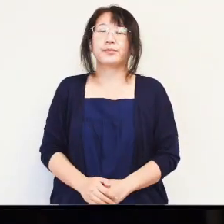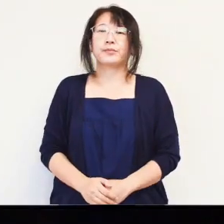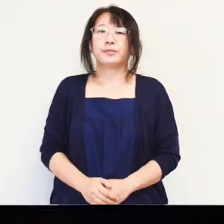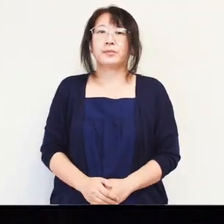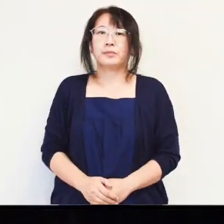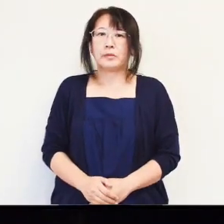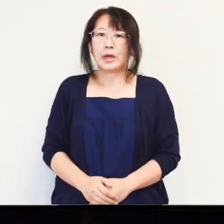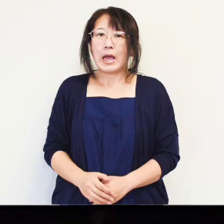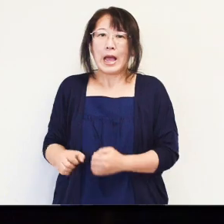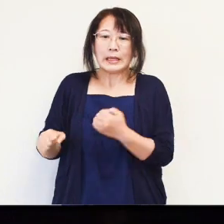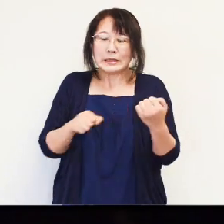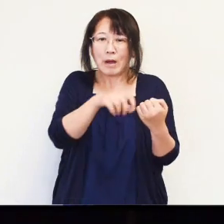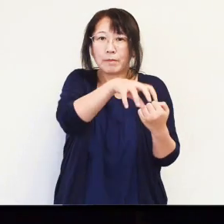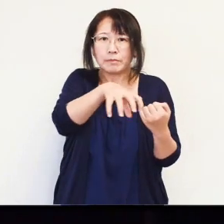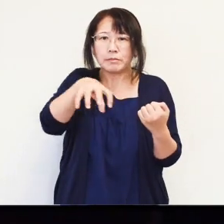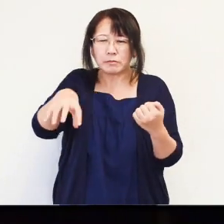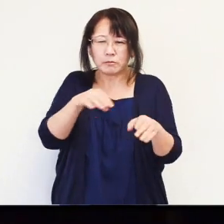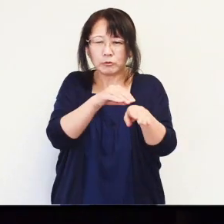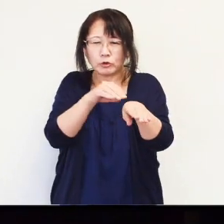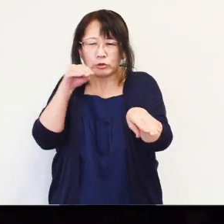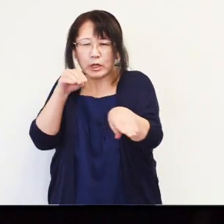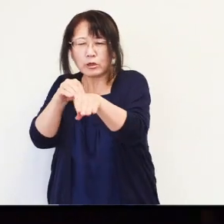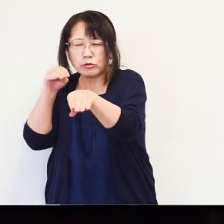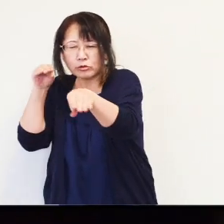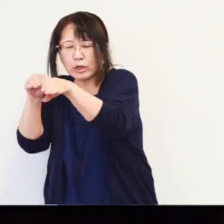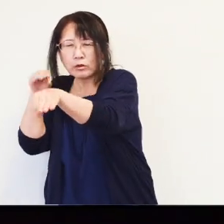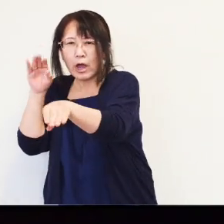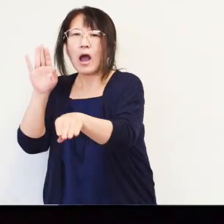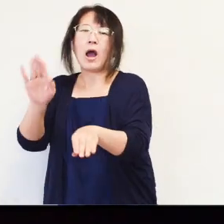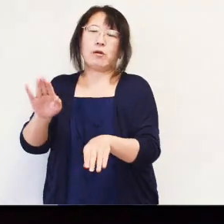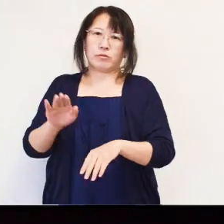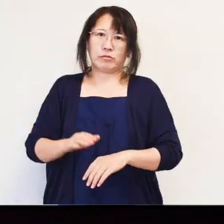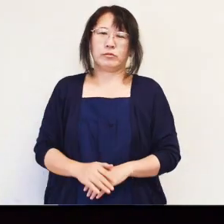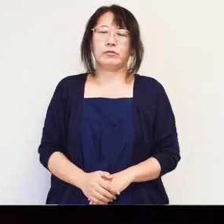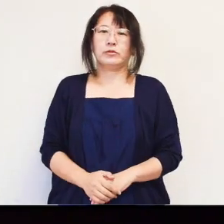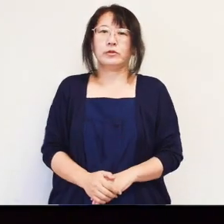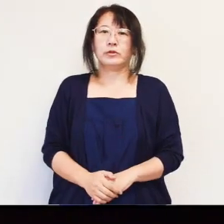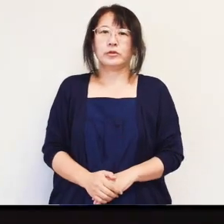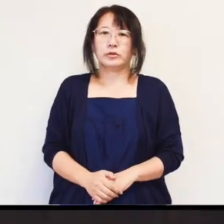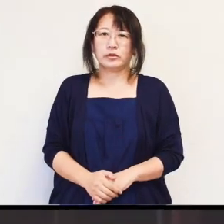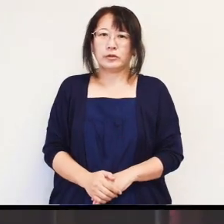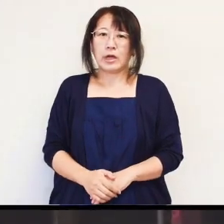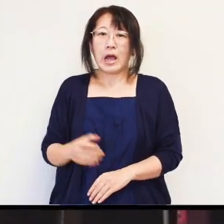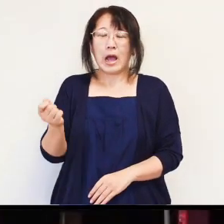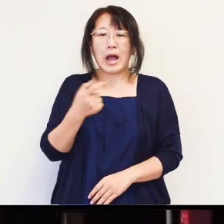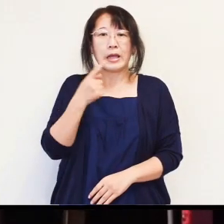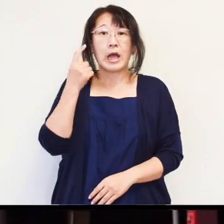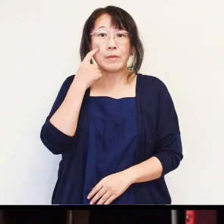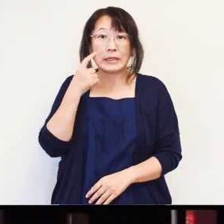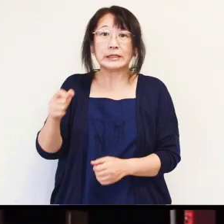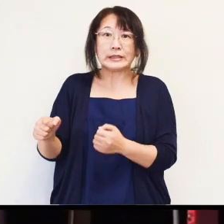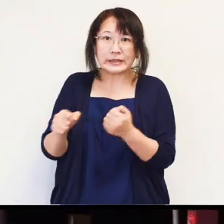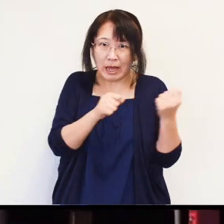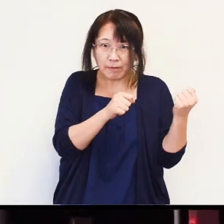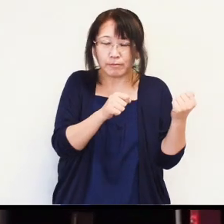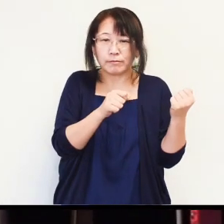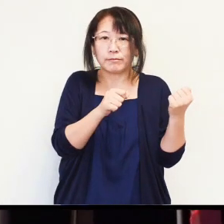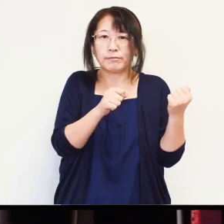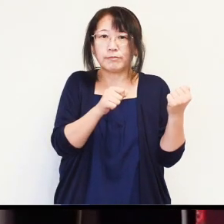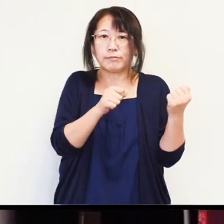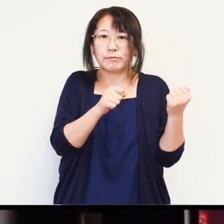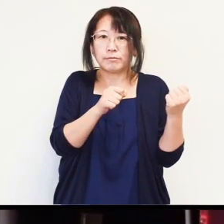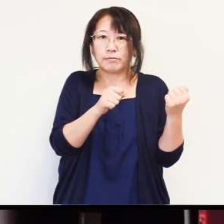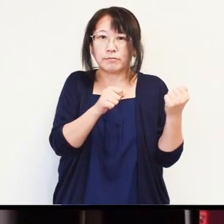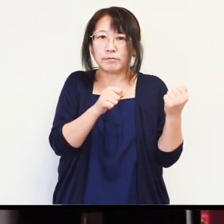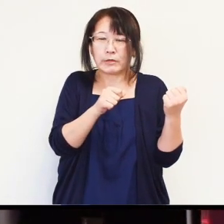難場所までの渋滞が必ず発生します。十分に余裕を持って避難すること、普